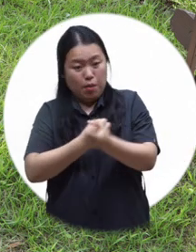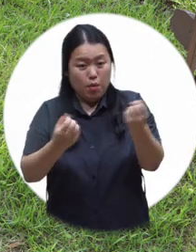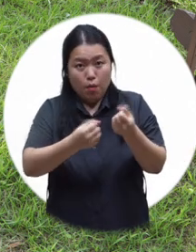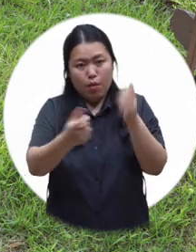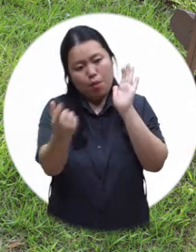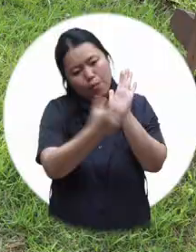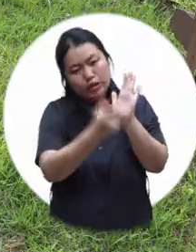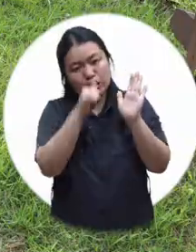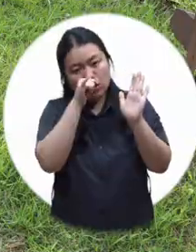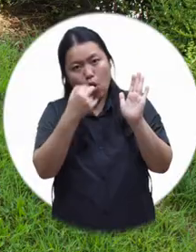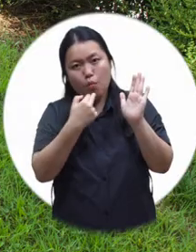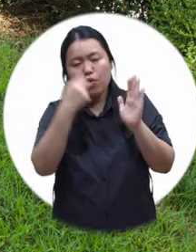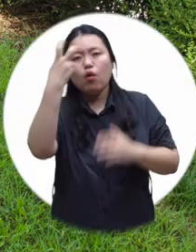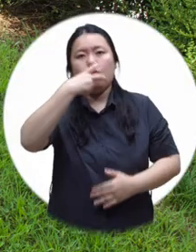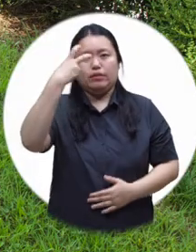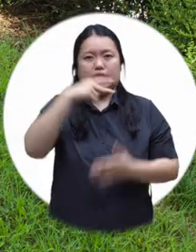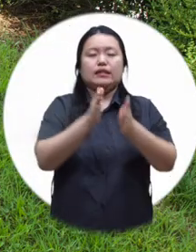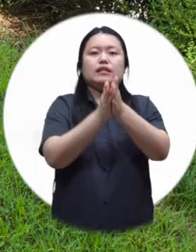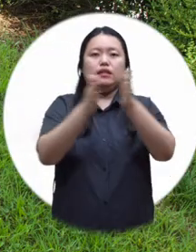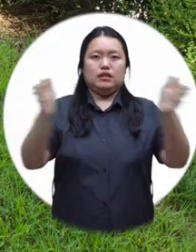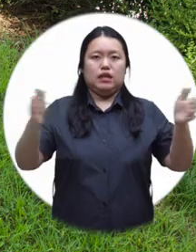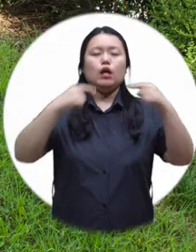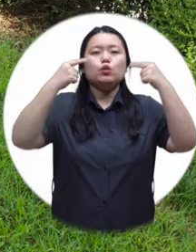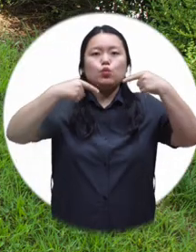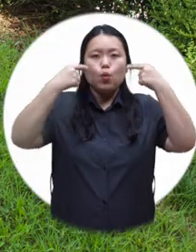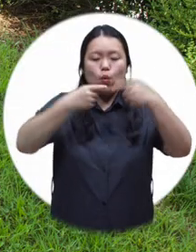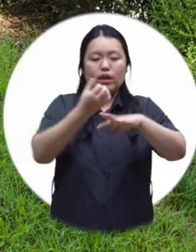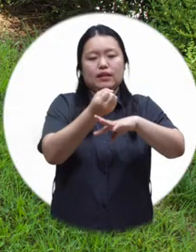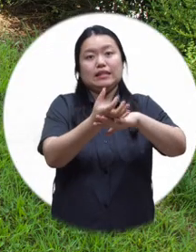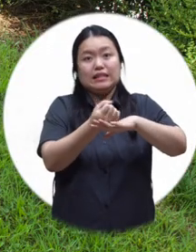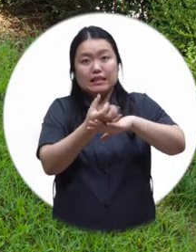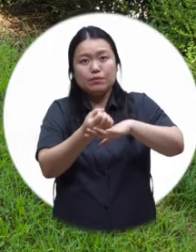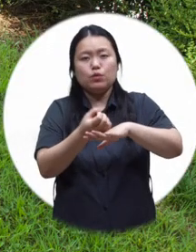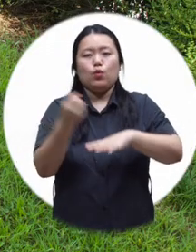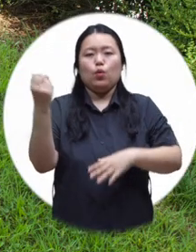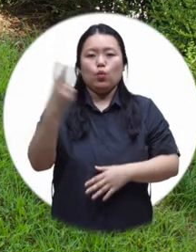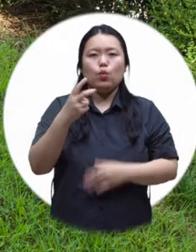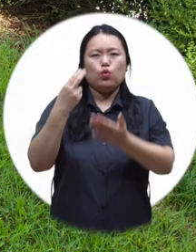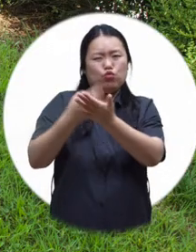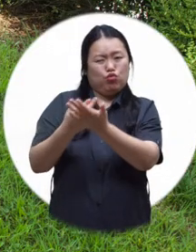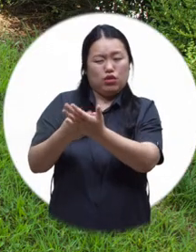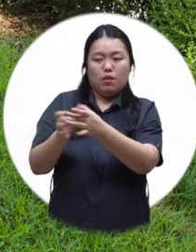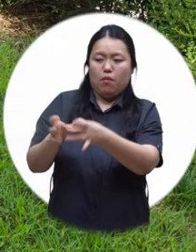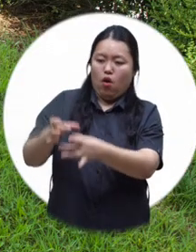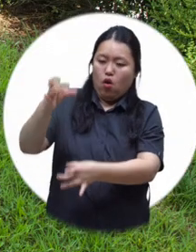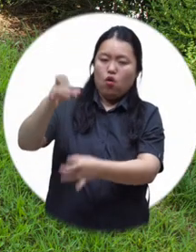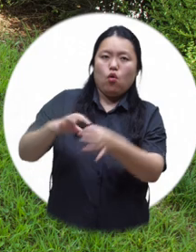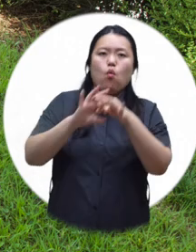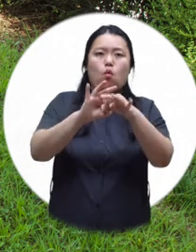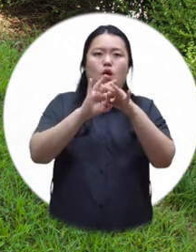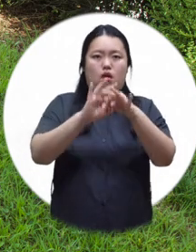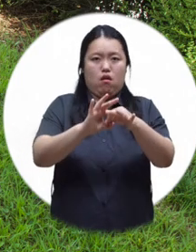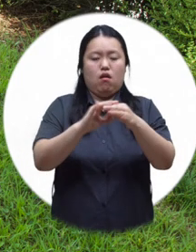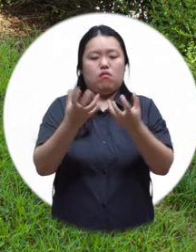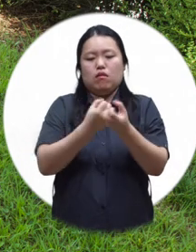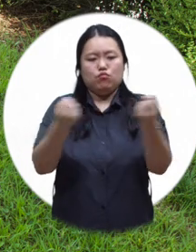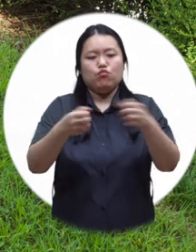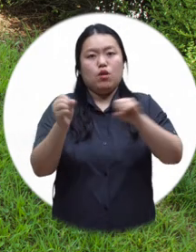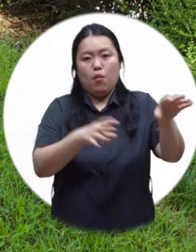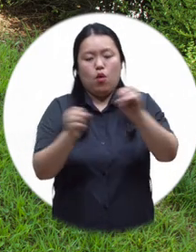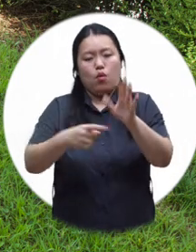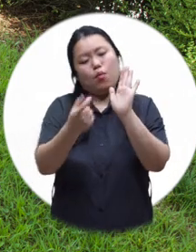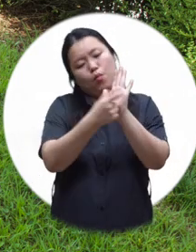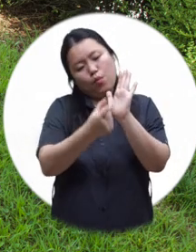시행합니다 종이팩과 금속캔 유리병 등 분리배출 표시 의무 대상 포장제 인쇄나